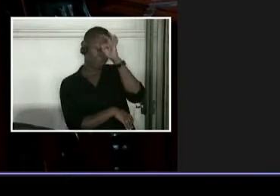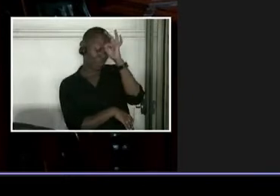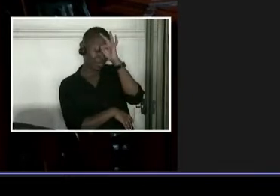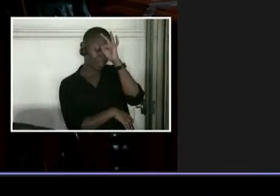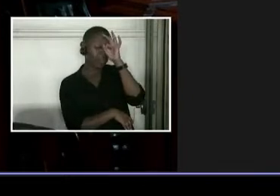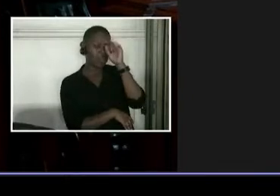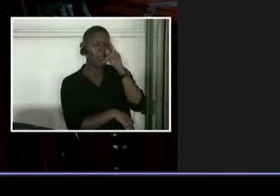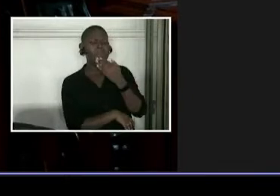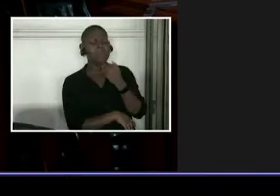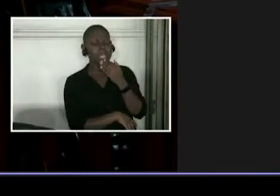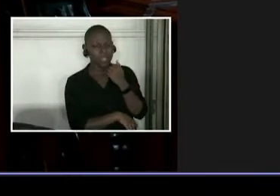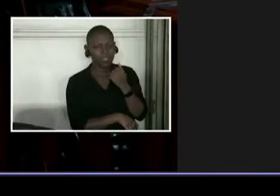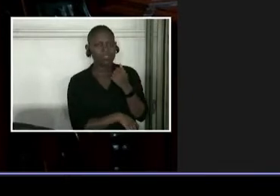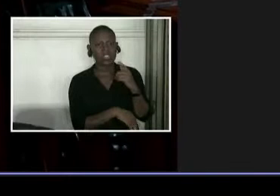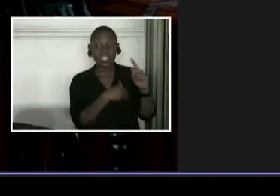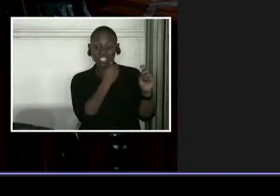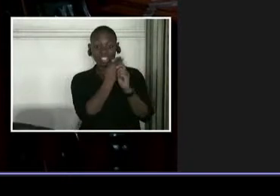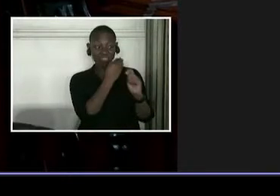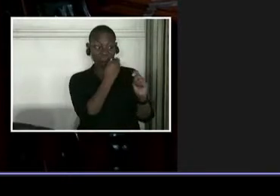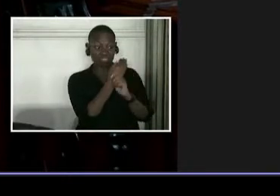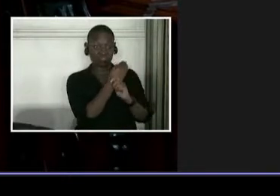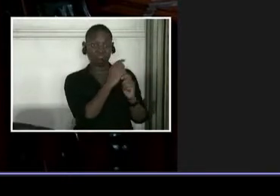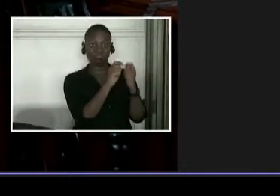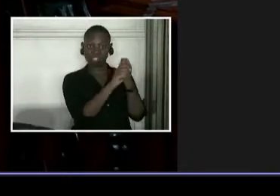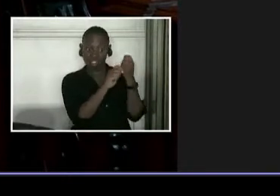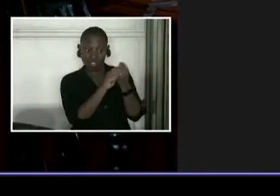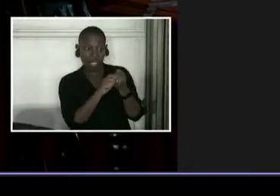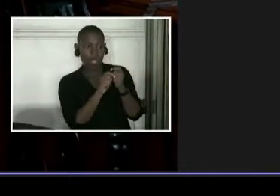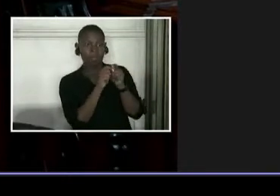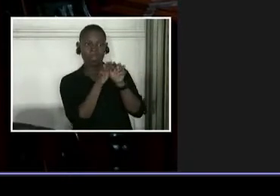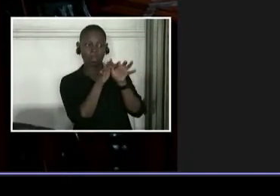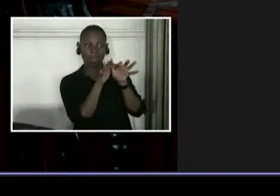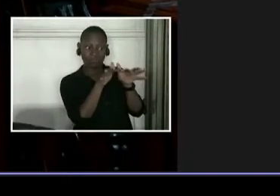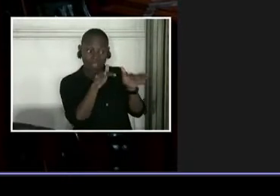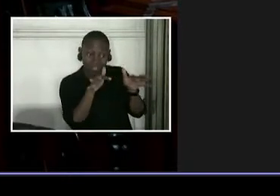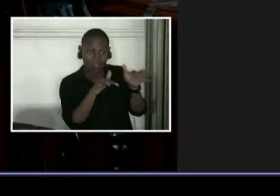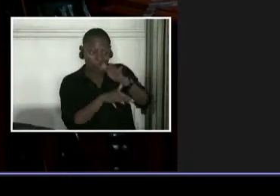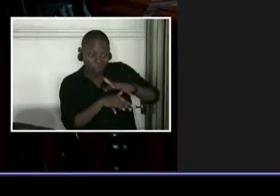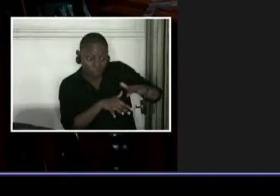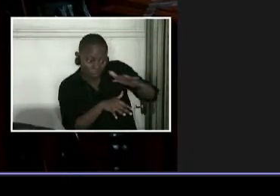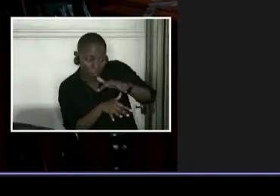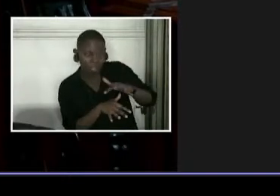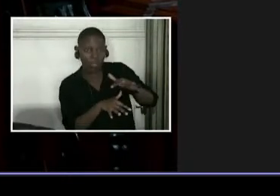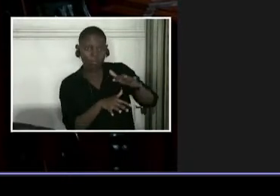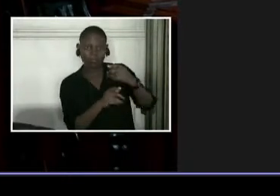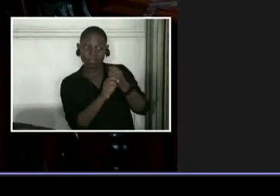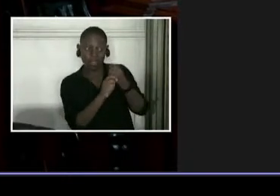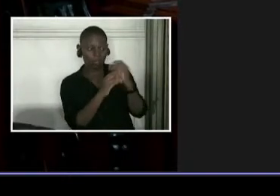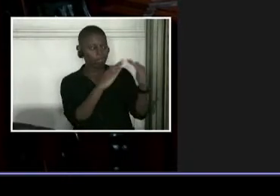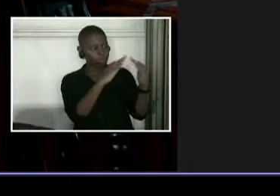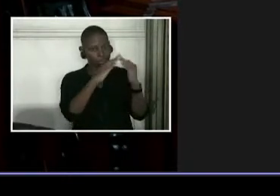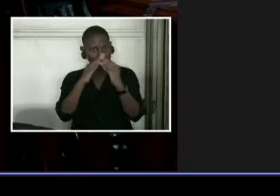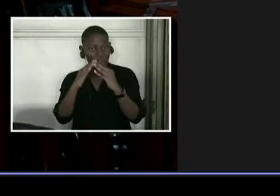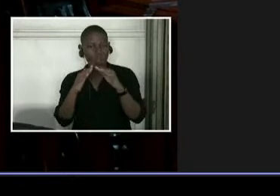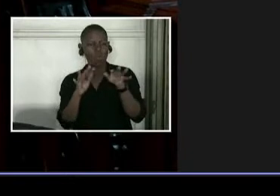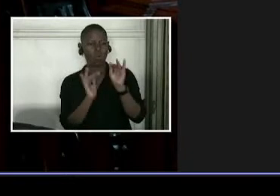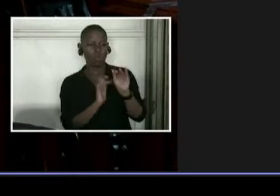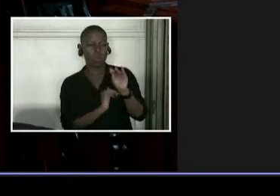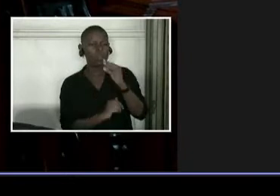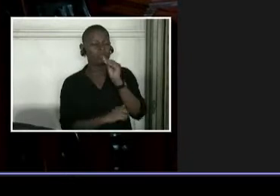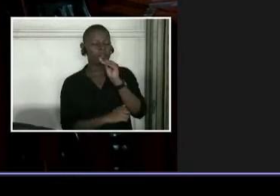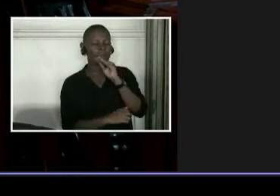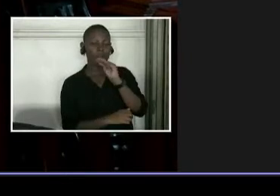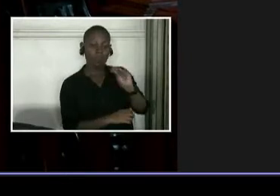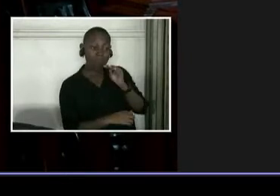babahlali basemjondolo kuyasikhathaza kakhulu siwumnyango wezokuhlaliswa kwabantu. Sibonga ukusebenzisana kanye nezincomo ezenziwe ubuholi